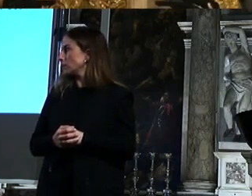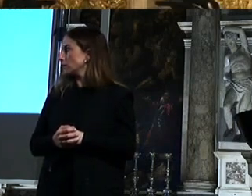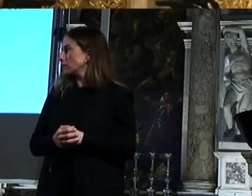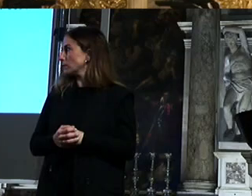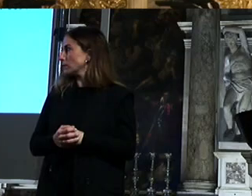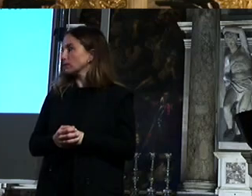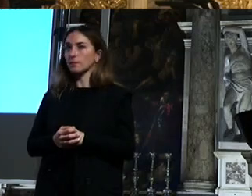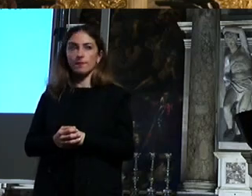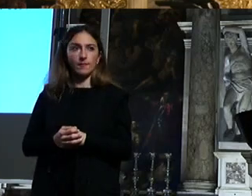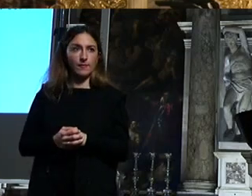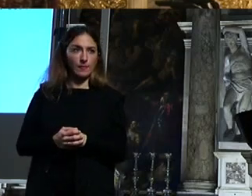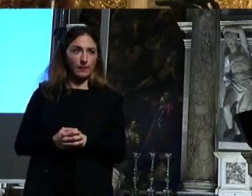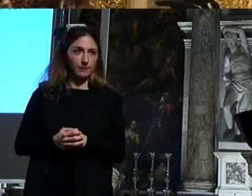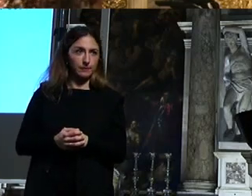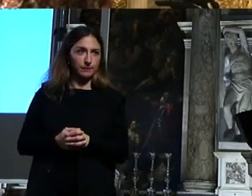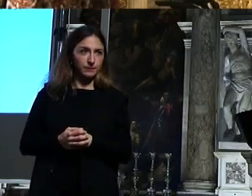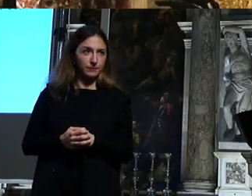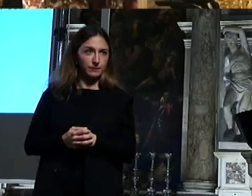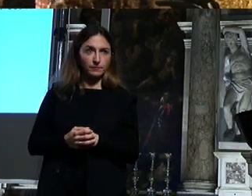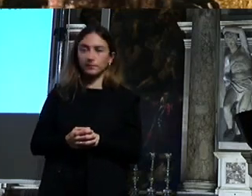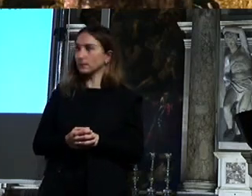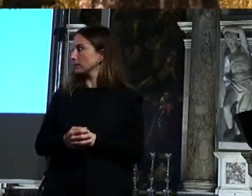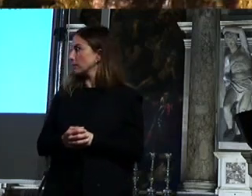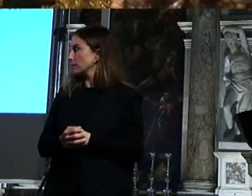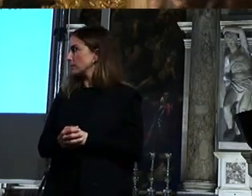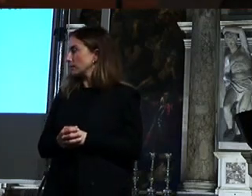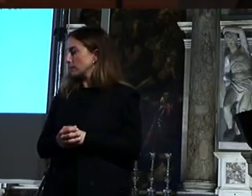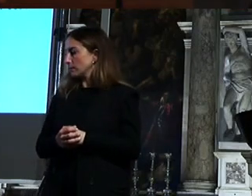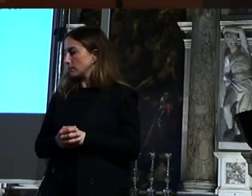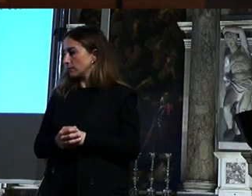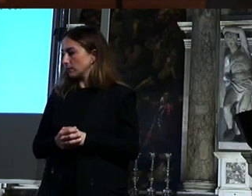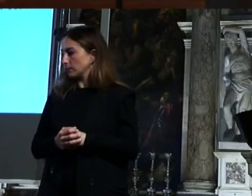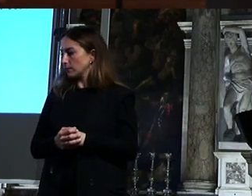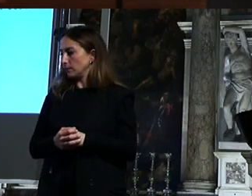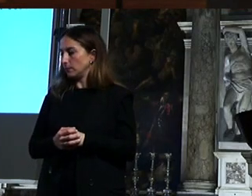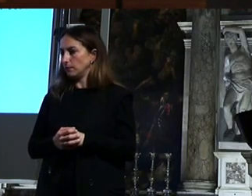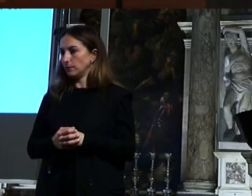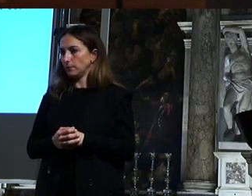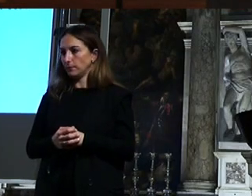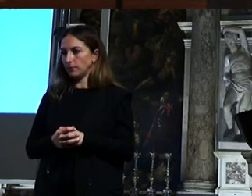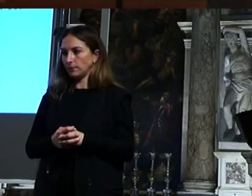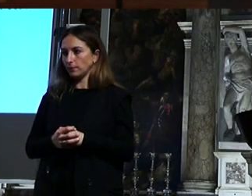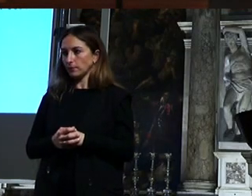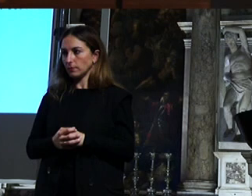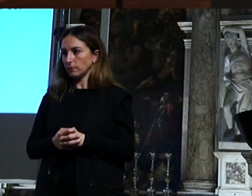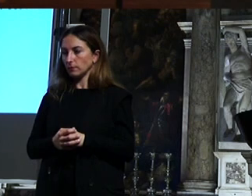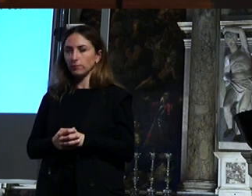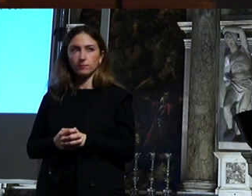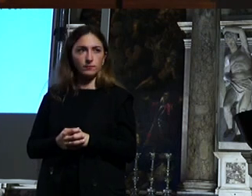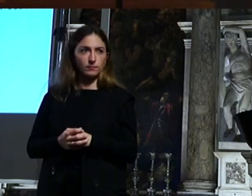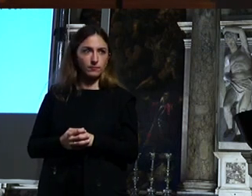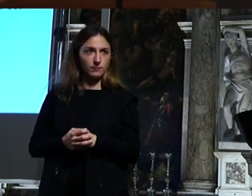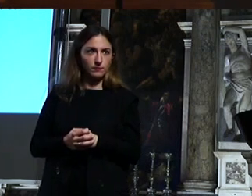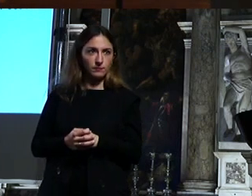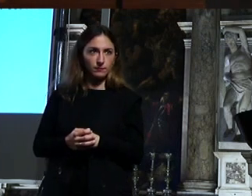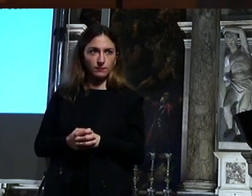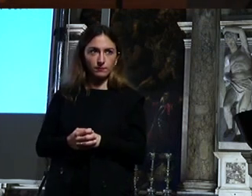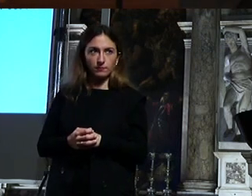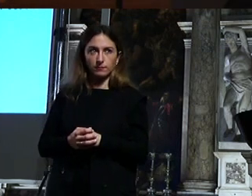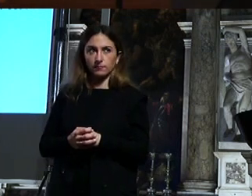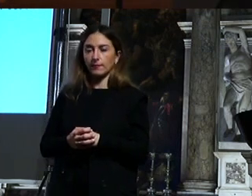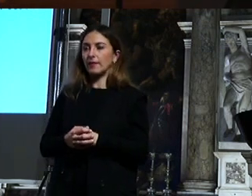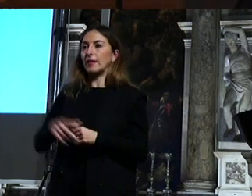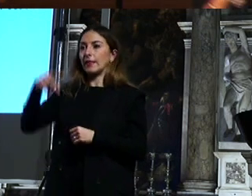Yeah, you may stay here. Take your seat. You can grab your book, of course you can. Allora, rinvito Nicole